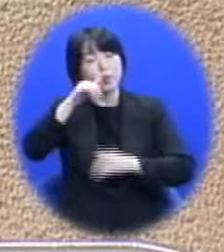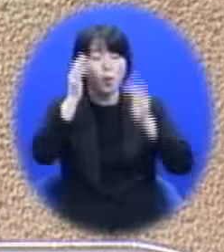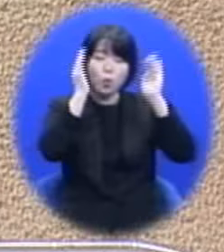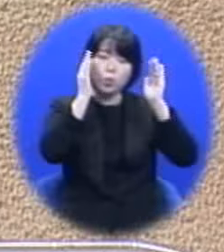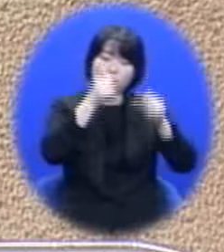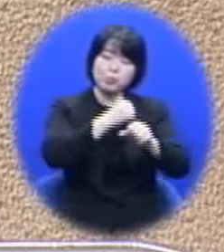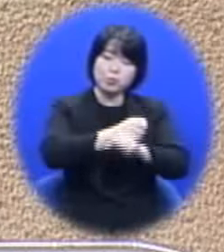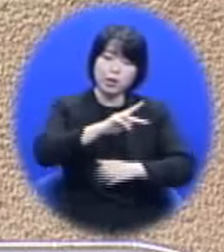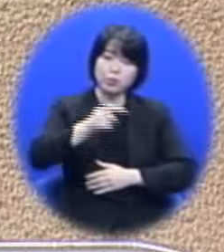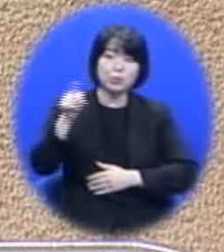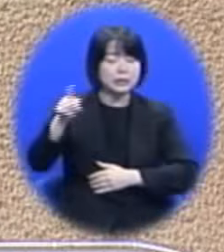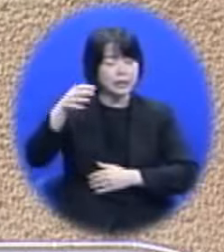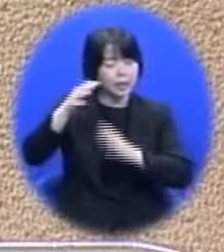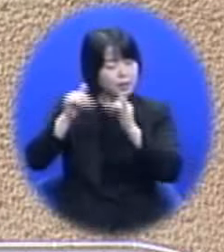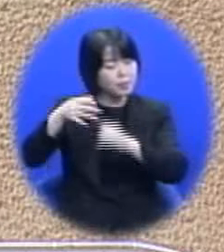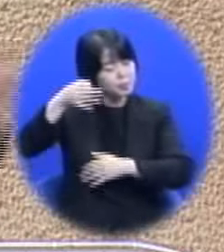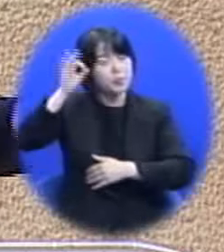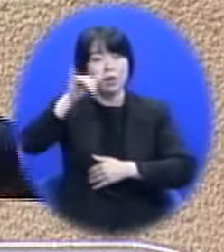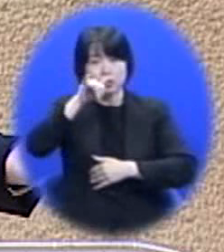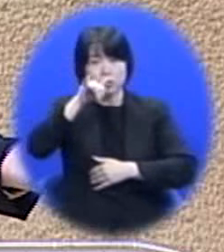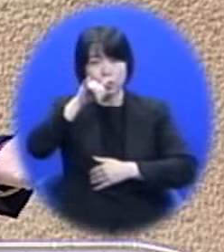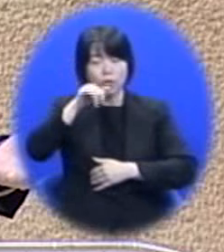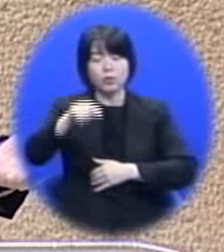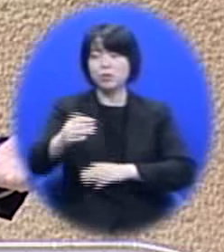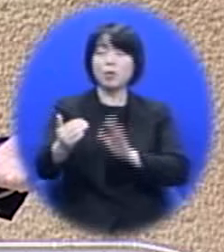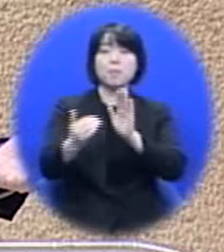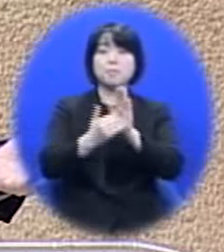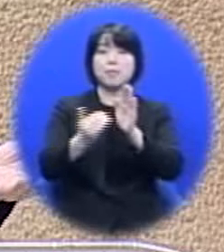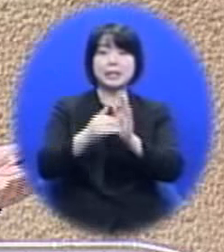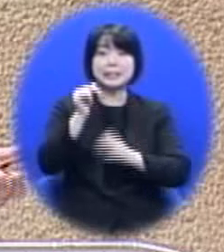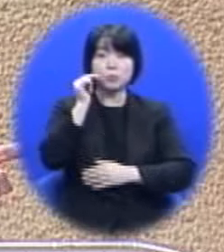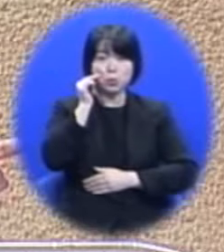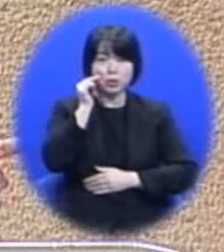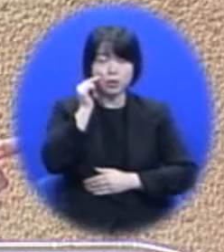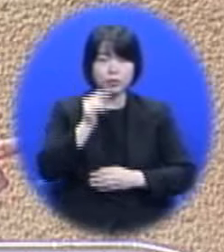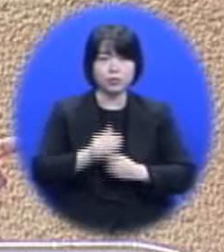그 사람 생각이 나고, 이건 막을 수 있는 게 아닙니다.